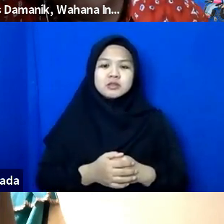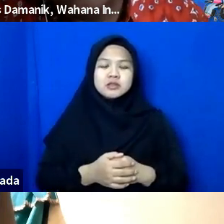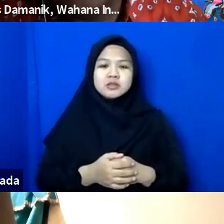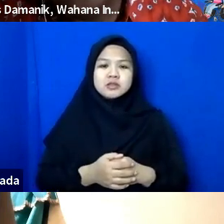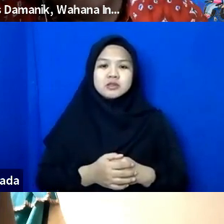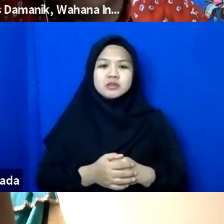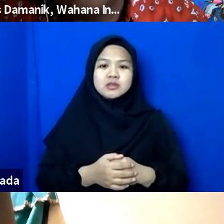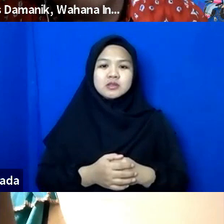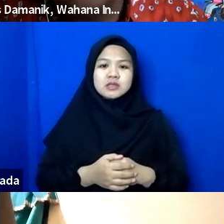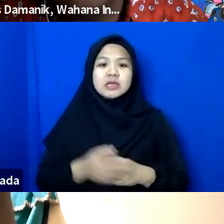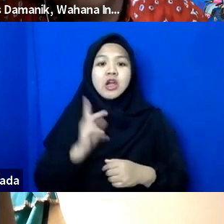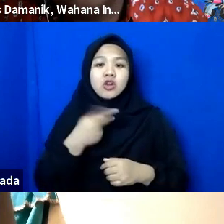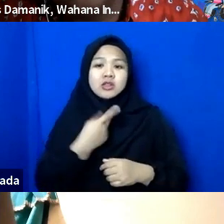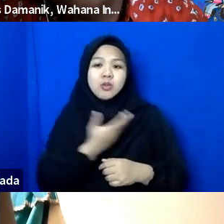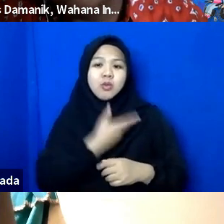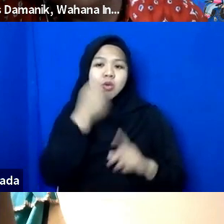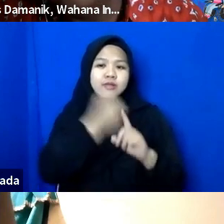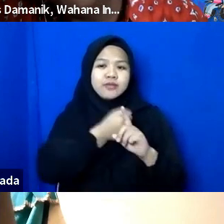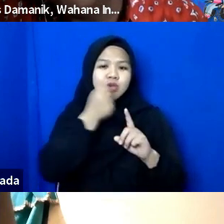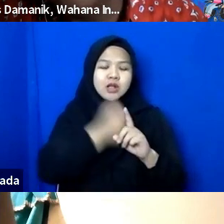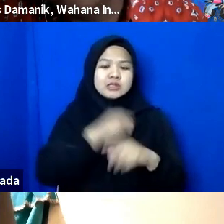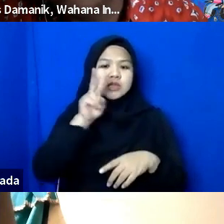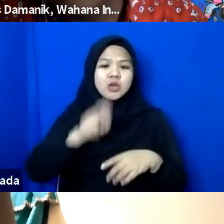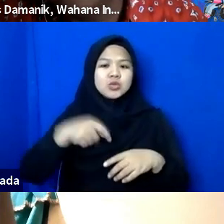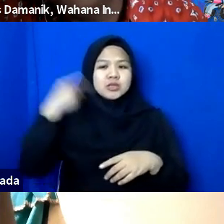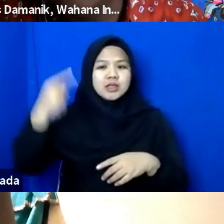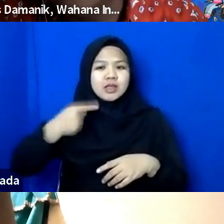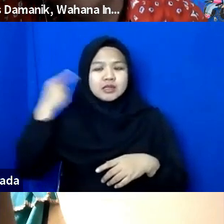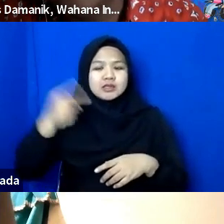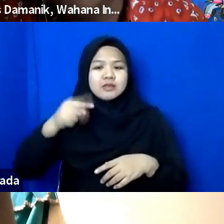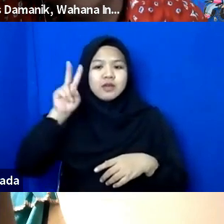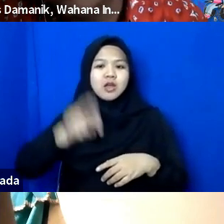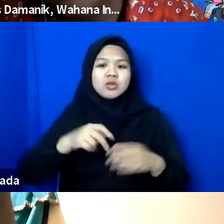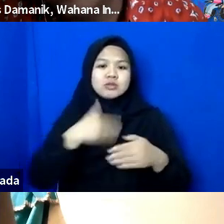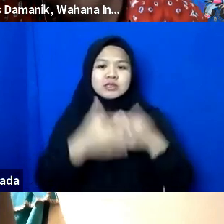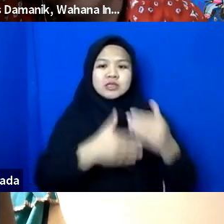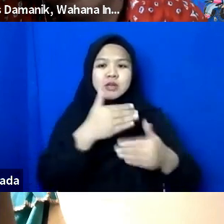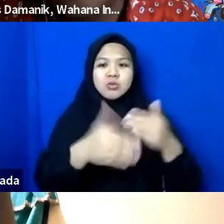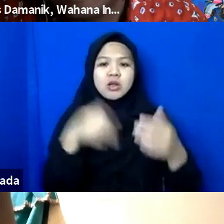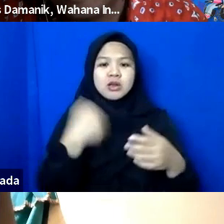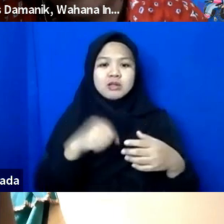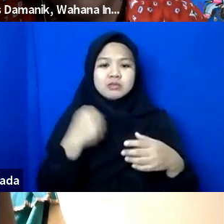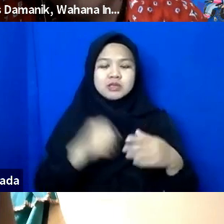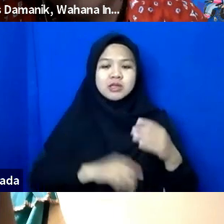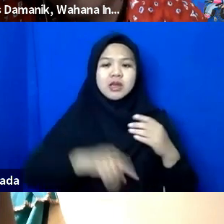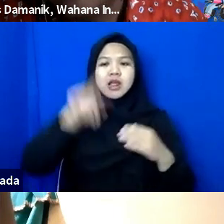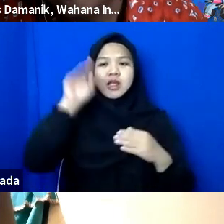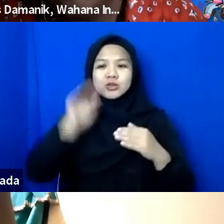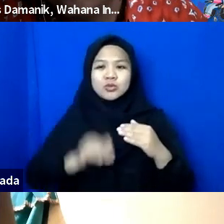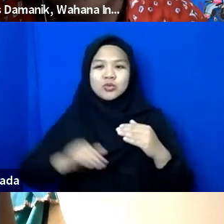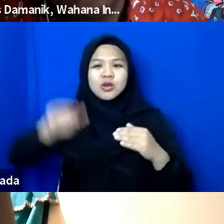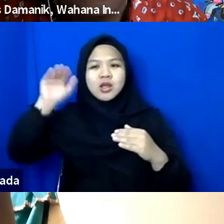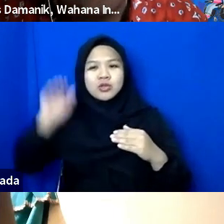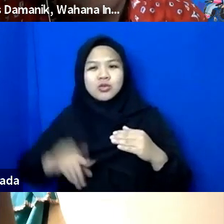kitab setelah kita mau advokasi harus intensif harus berkesinambungan gak bisa absen daun up and down karena